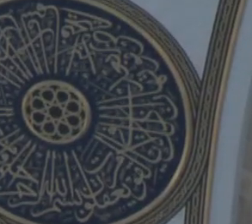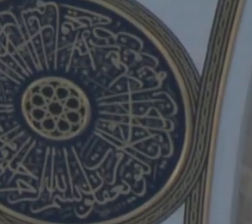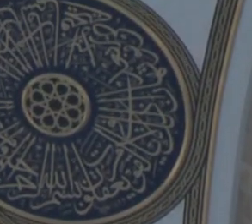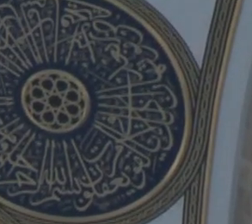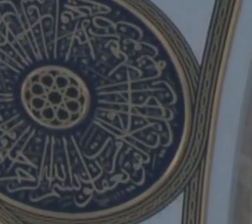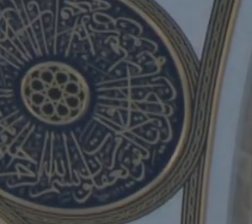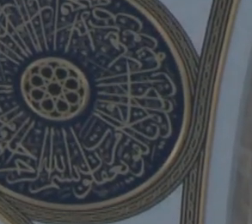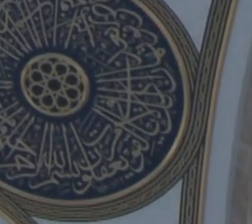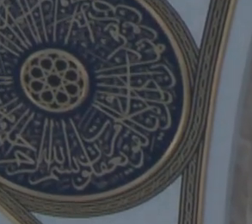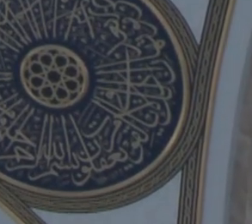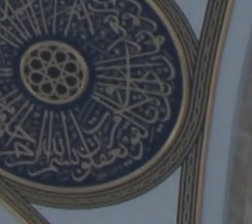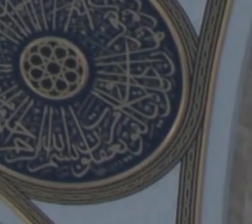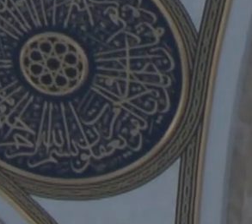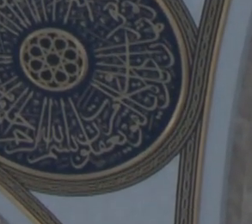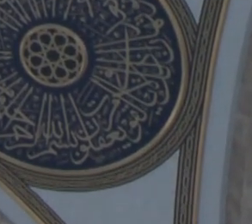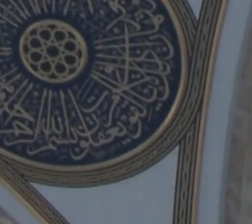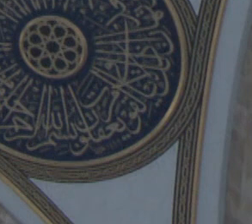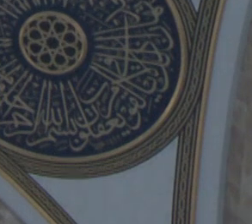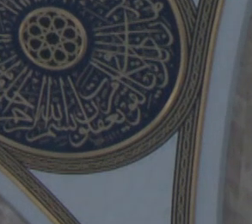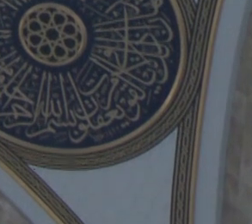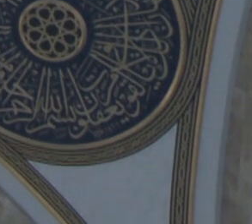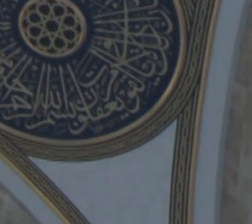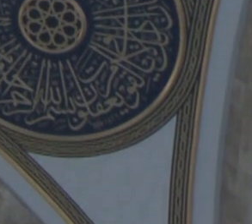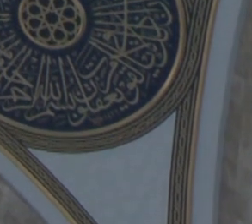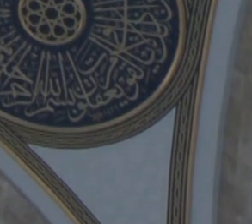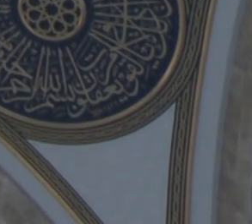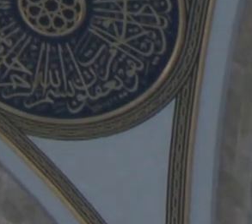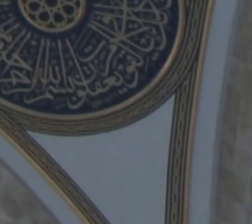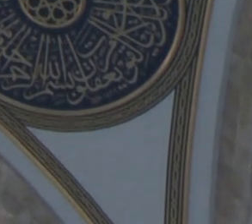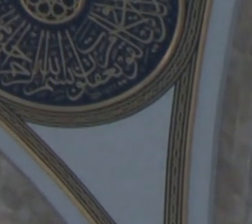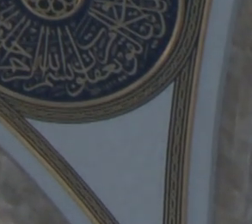الشيطان الرجيم بسم الله الرحمن الرحيم